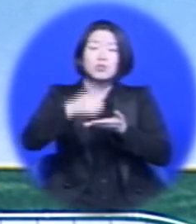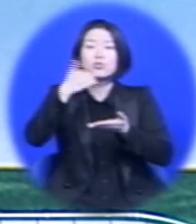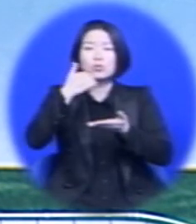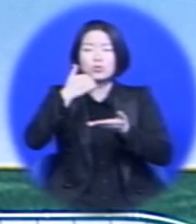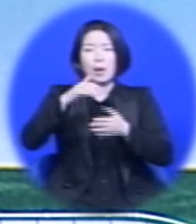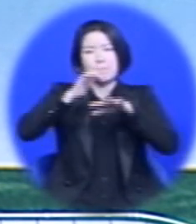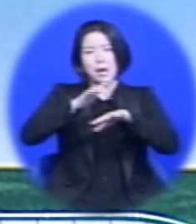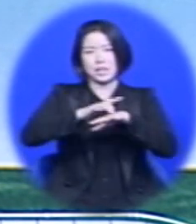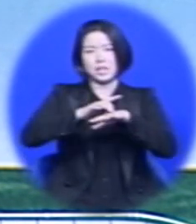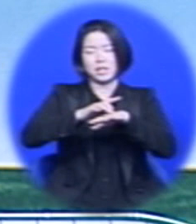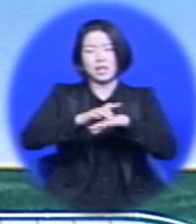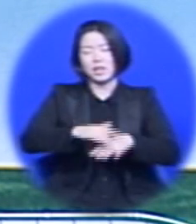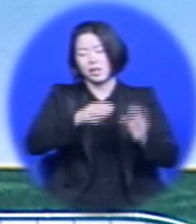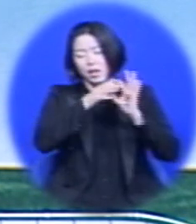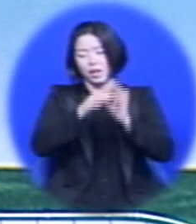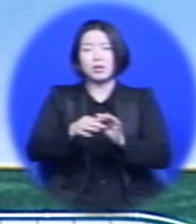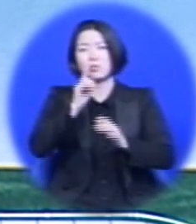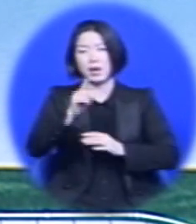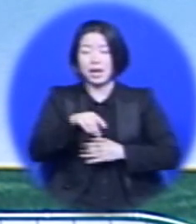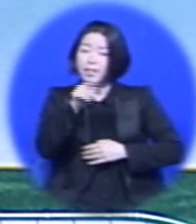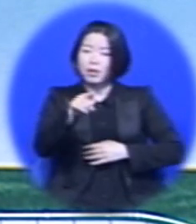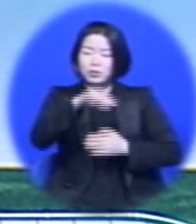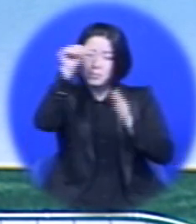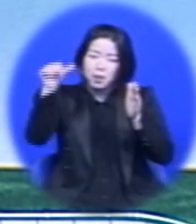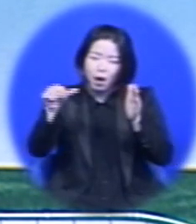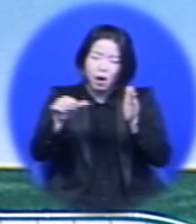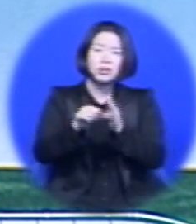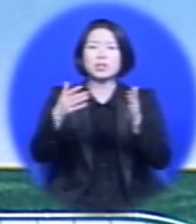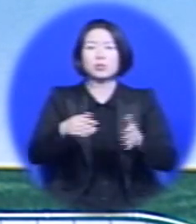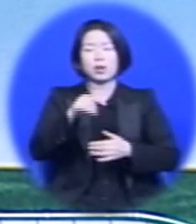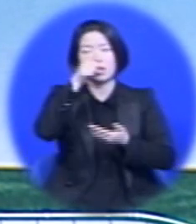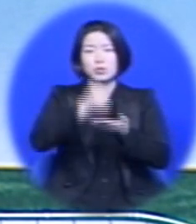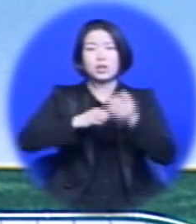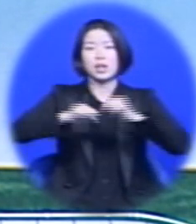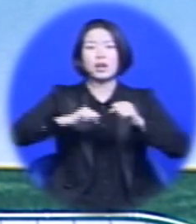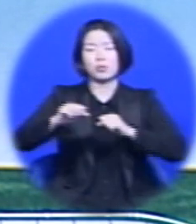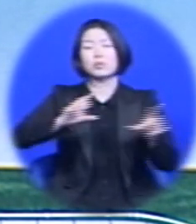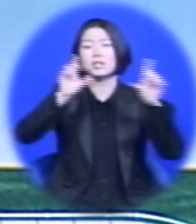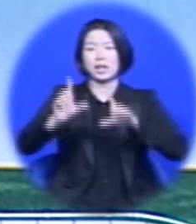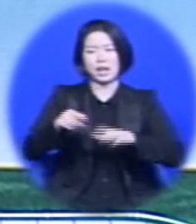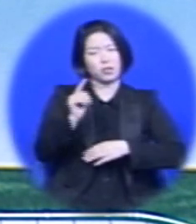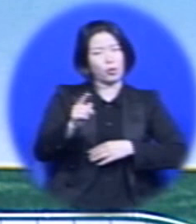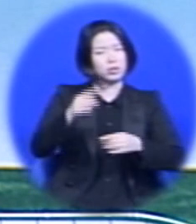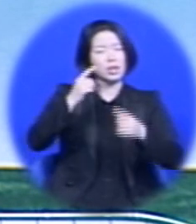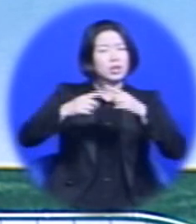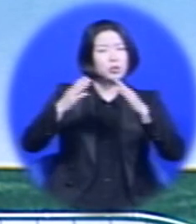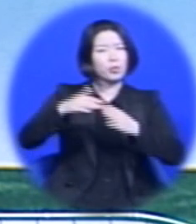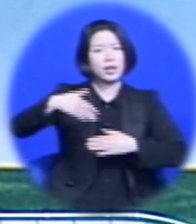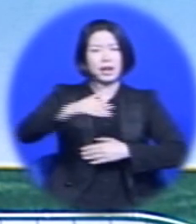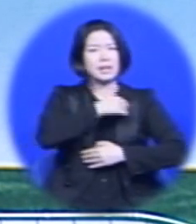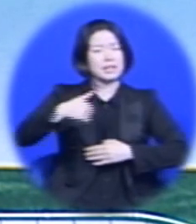계속 말하는 것입니다 너는 너는 평생 이렇게 죄짓고 사는 거야 너는 교회에 나갈 만한